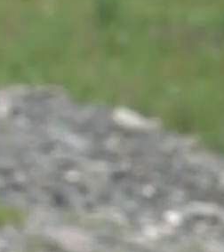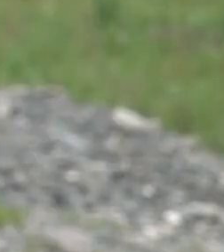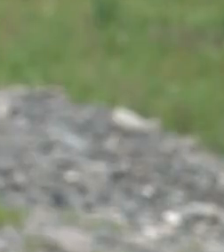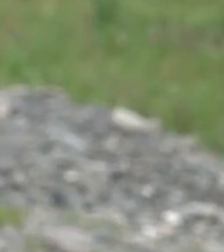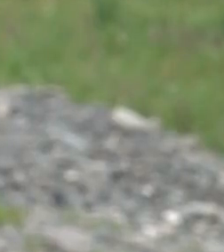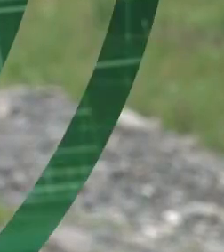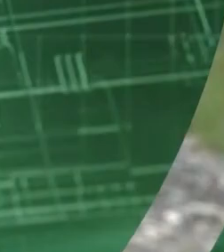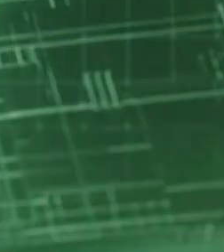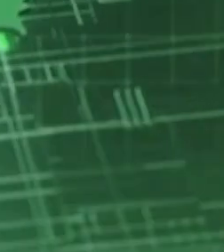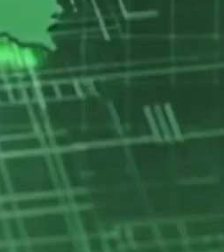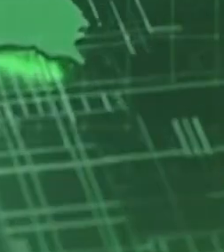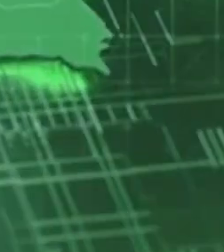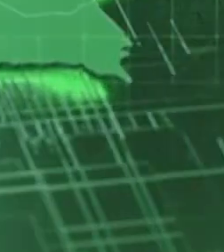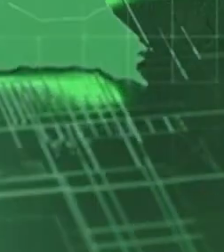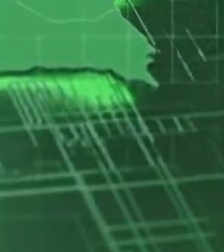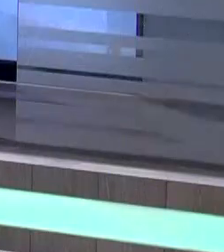Тургалиева.